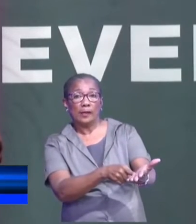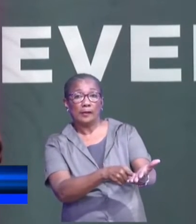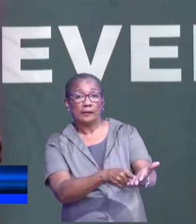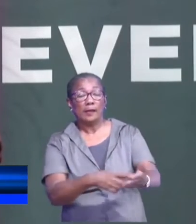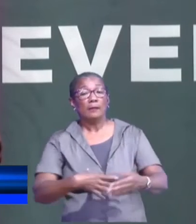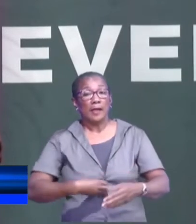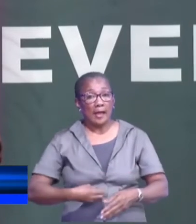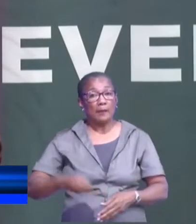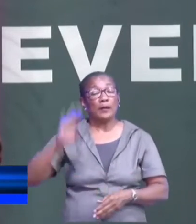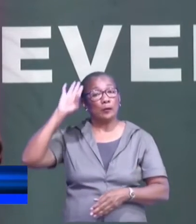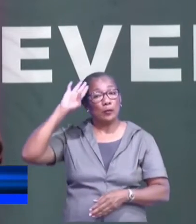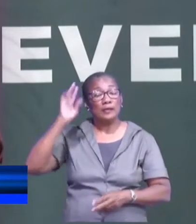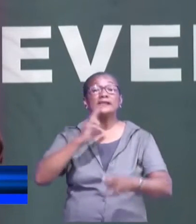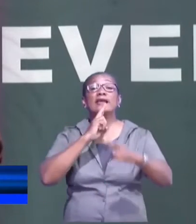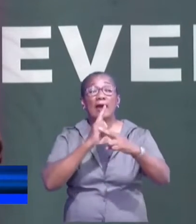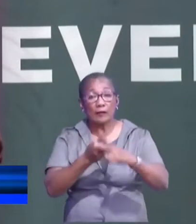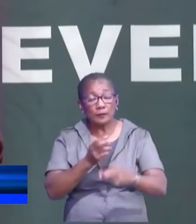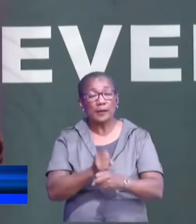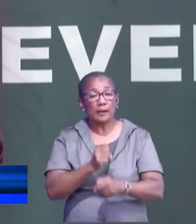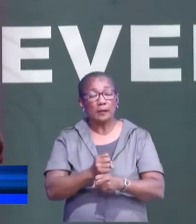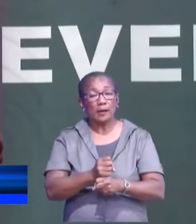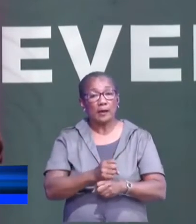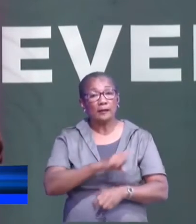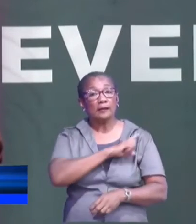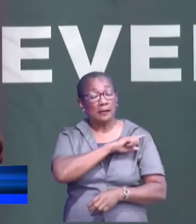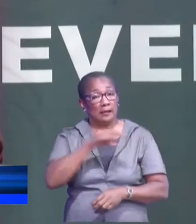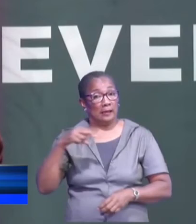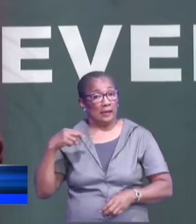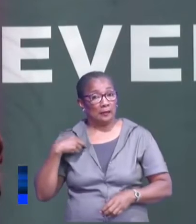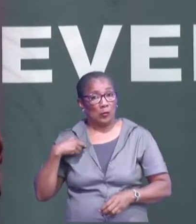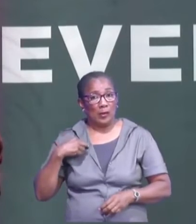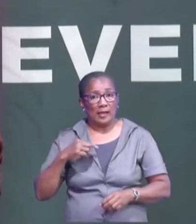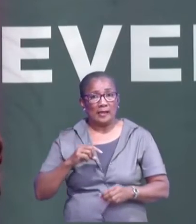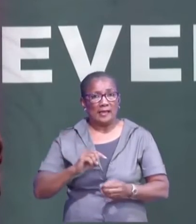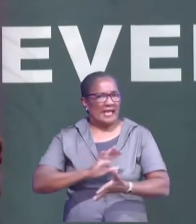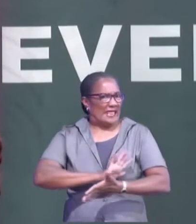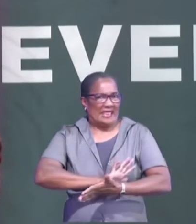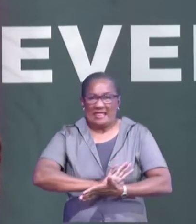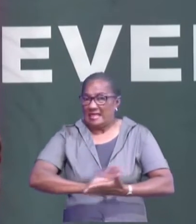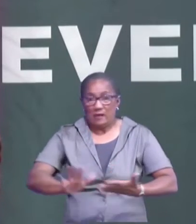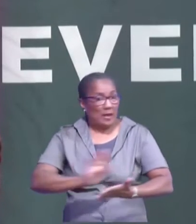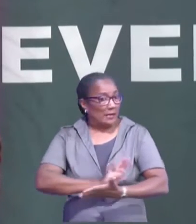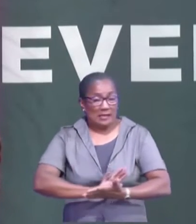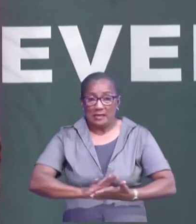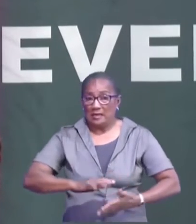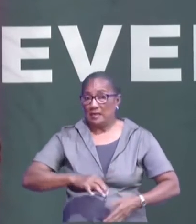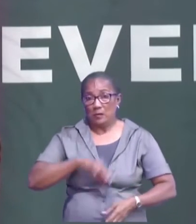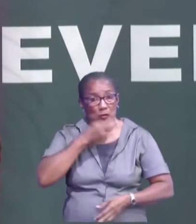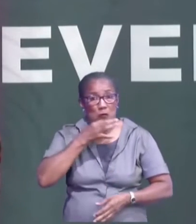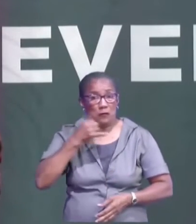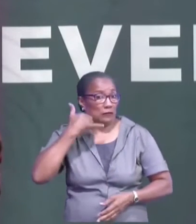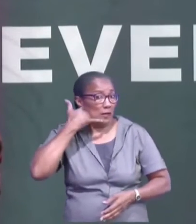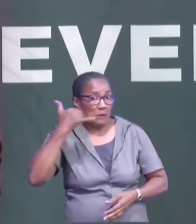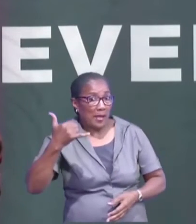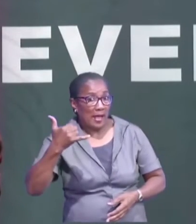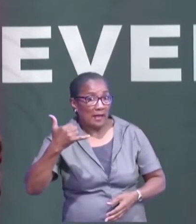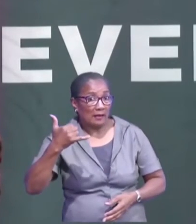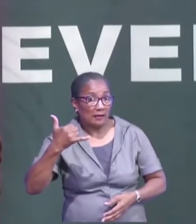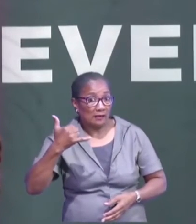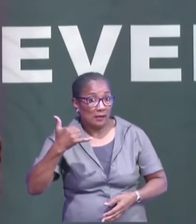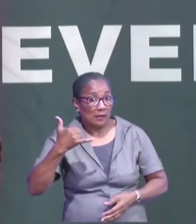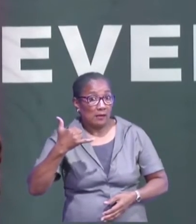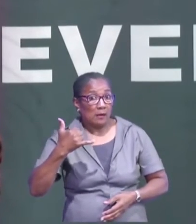de politie afgesproken dat wij, niemand hoeft mij meer te bellen dan wel een van onze mensen, als ze